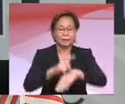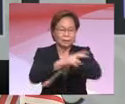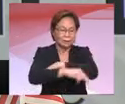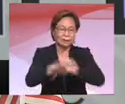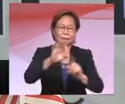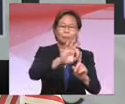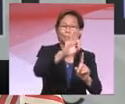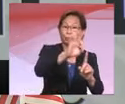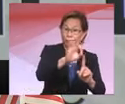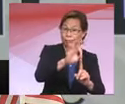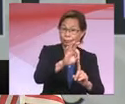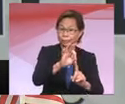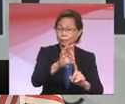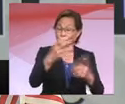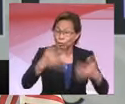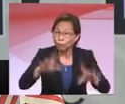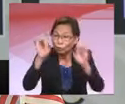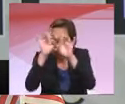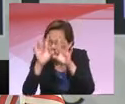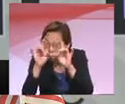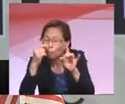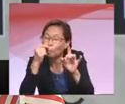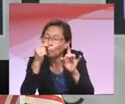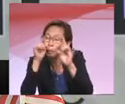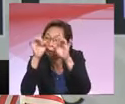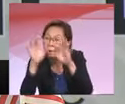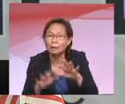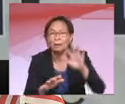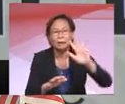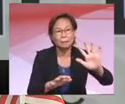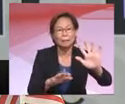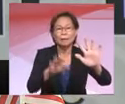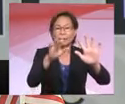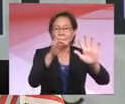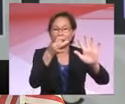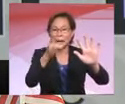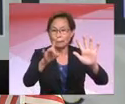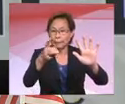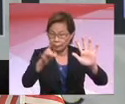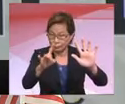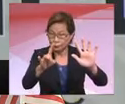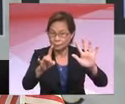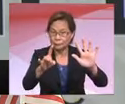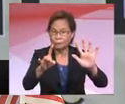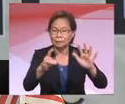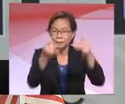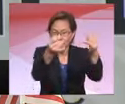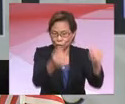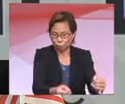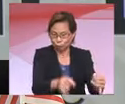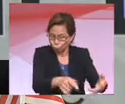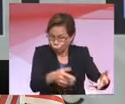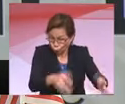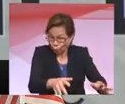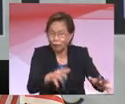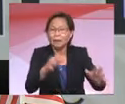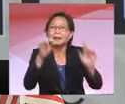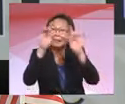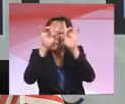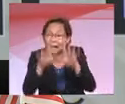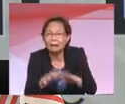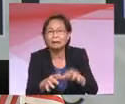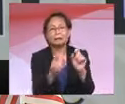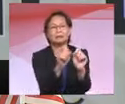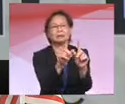Pulau Pinang, mereka yang telah disaring adalah 518 individu dan 11 kes